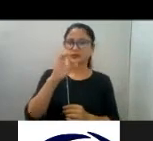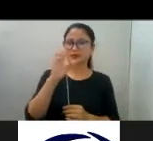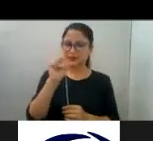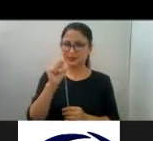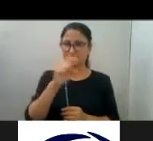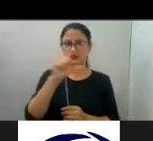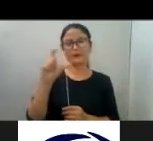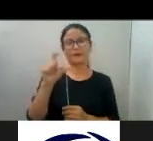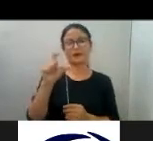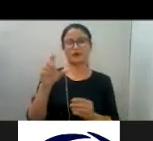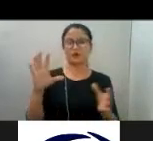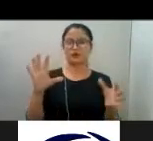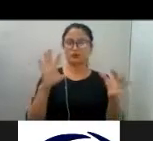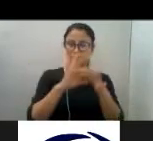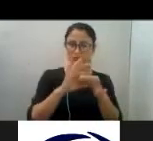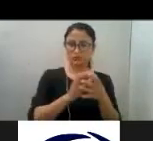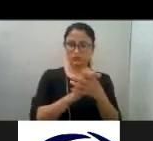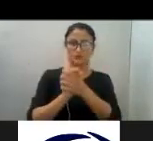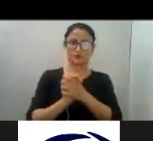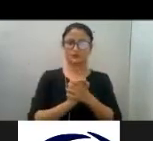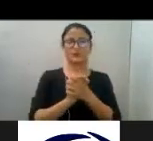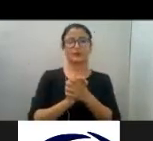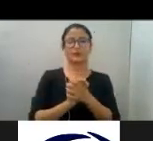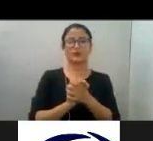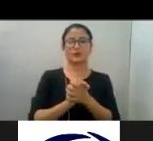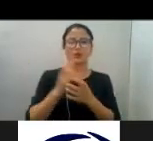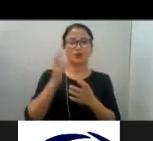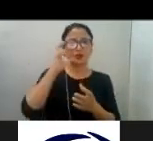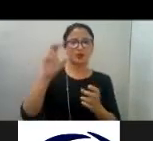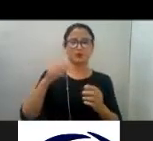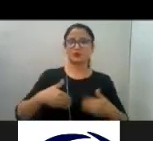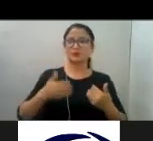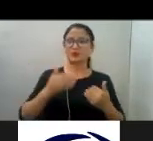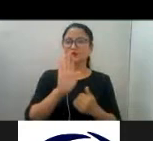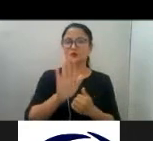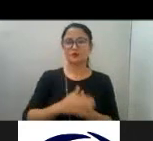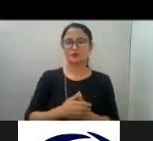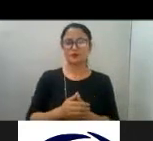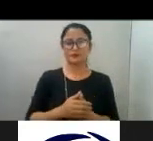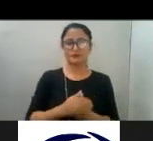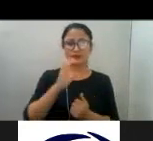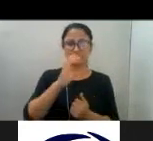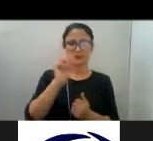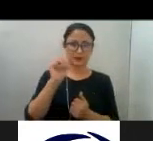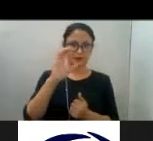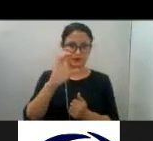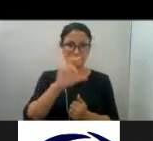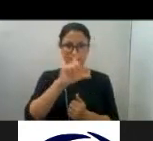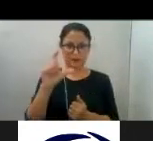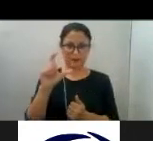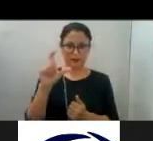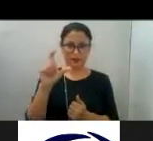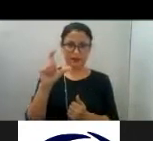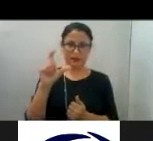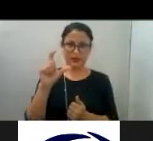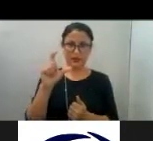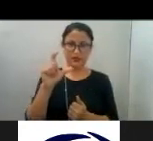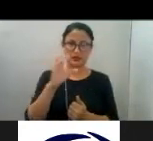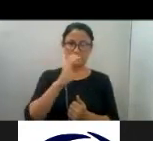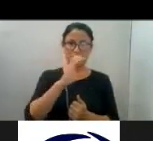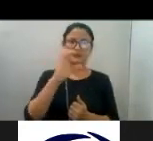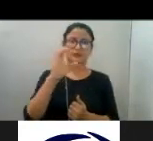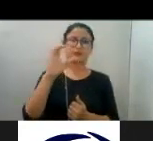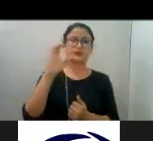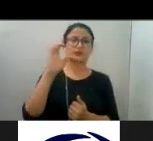संयुक्त साझेदारीमा सहकार्यमा यो दिवस चाहिँ मनाउन लागिरहेका छौँ र सिएमसी नेपाल र सिएमसिएस नेपाल